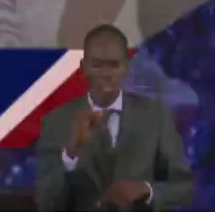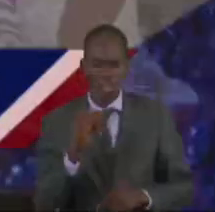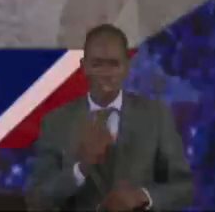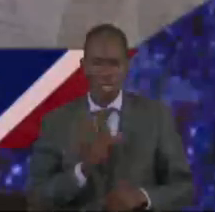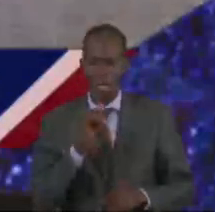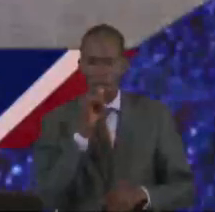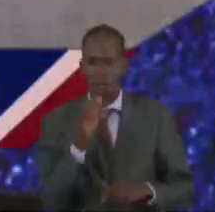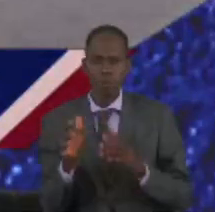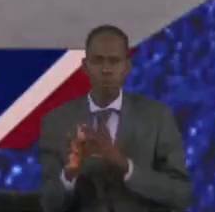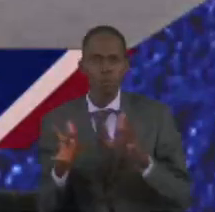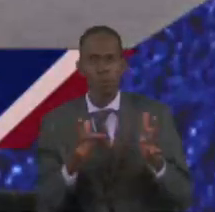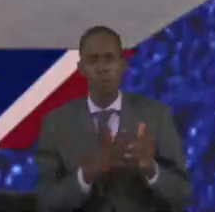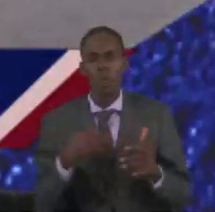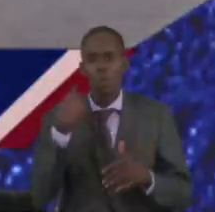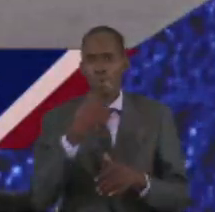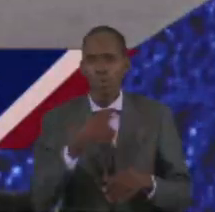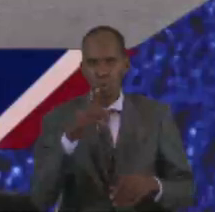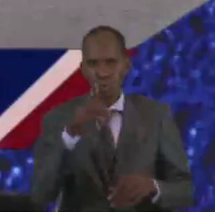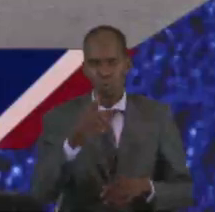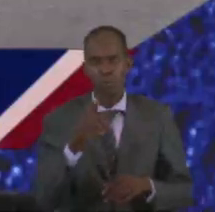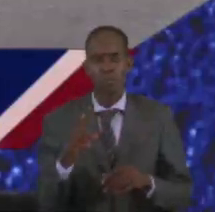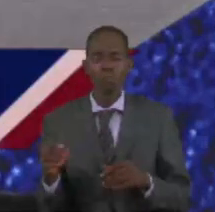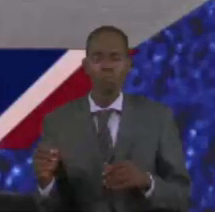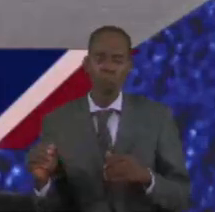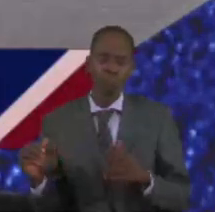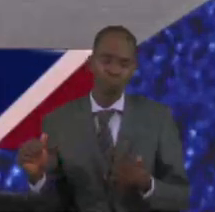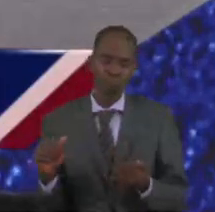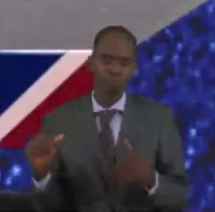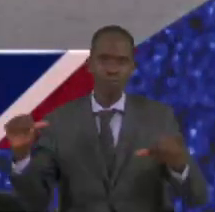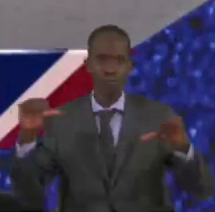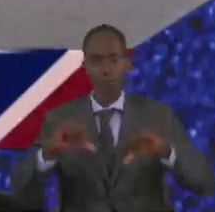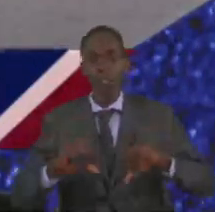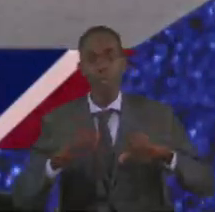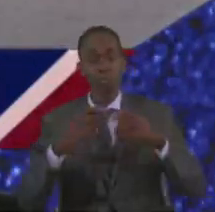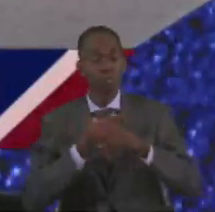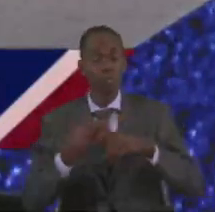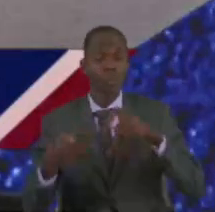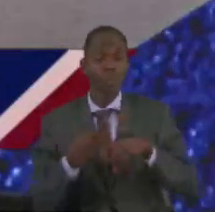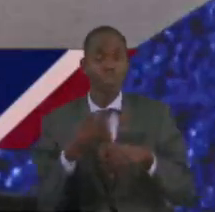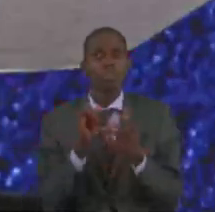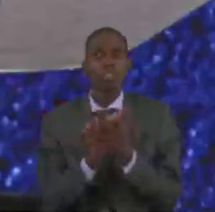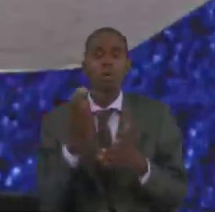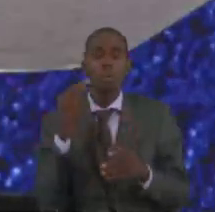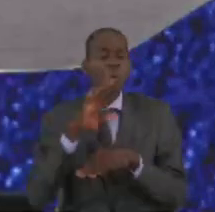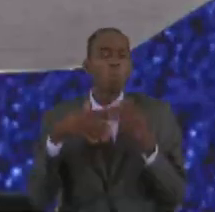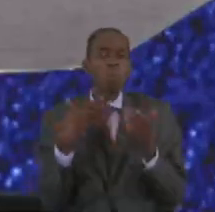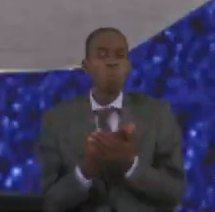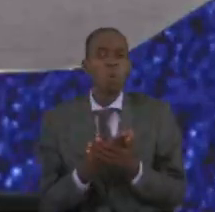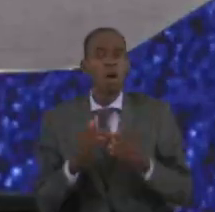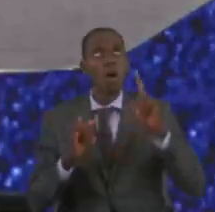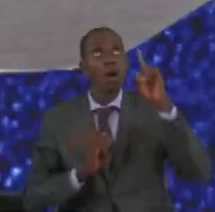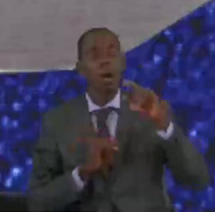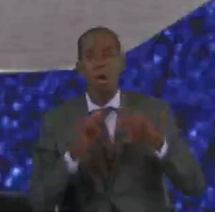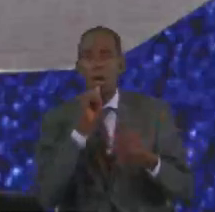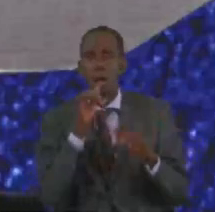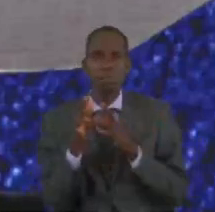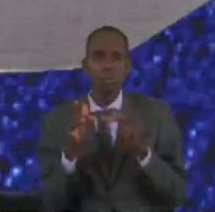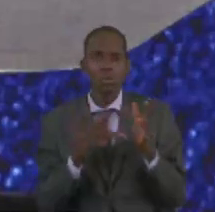le Seigneur dit, « Je suis Jésus que tu persécutes. » C'était tout pour lui. « Je suis